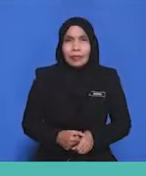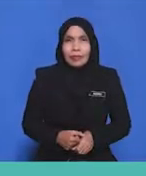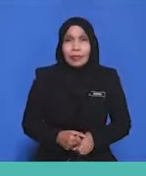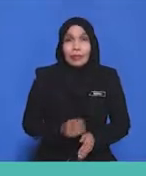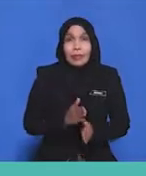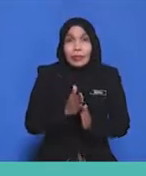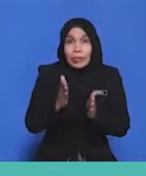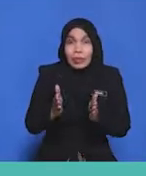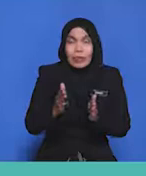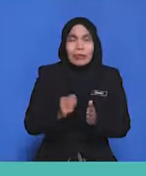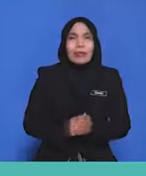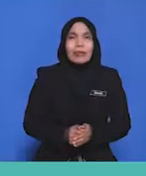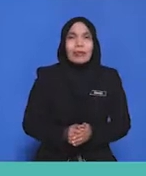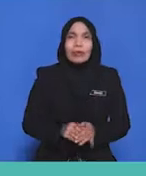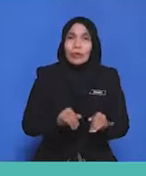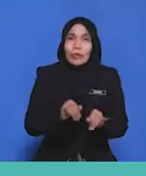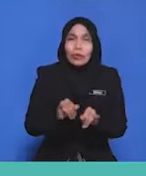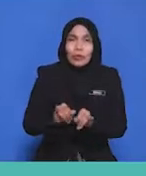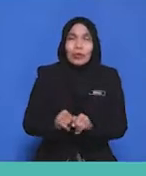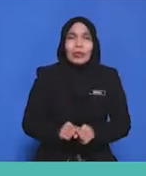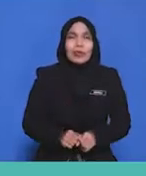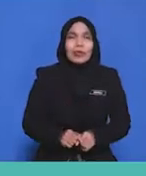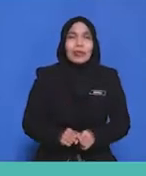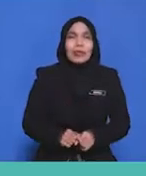jiran tetangga berdekatan mereka.